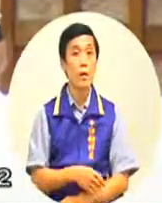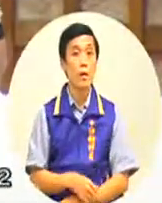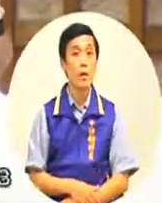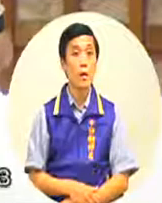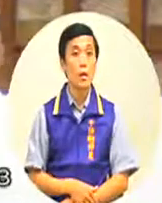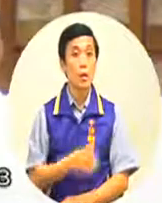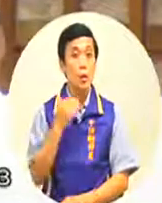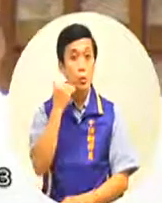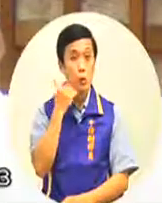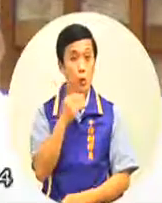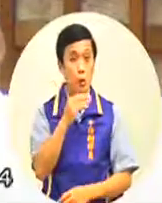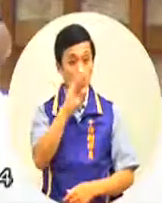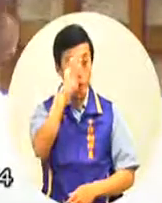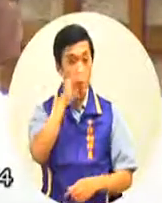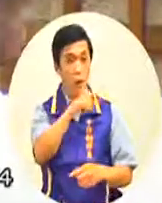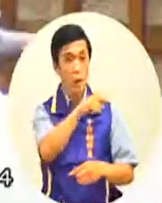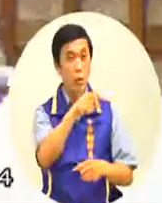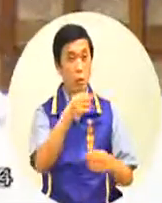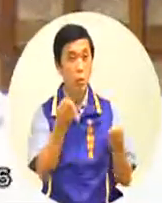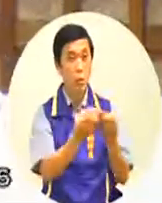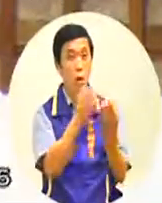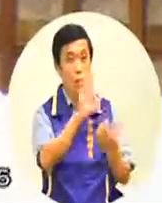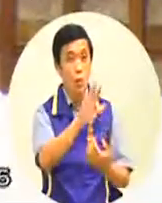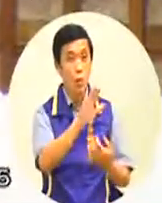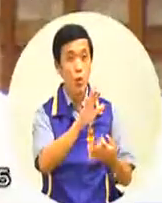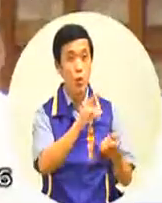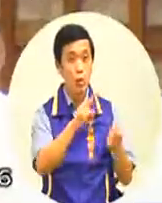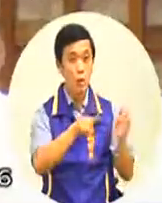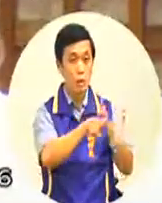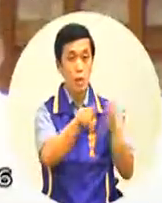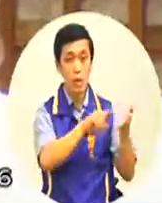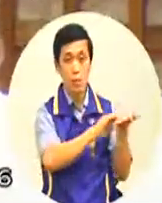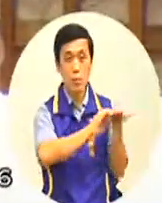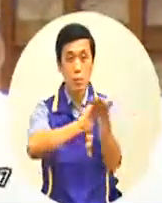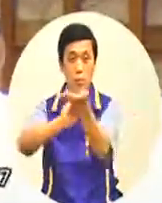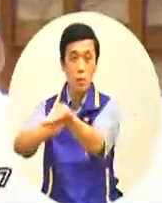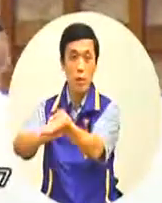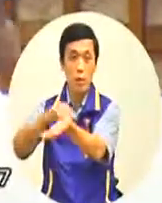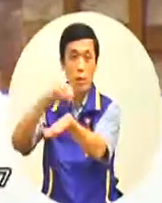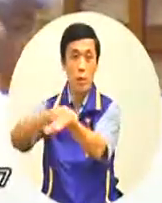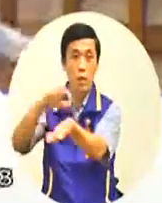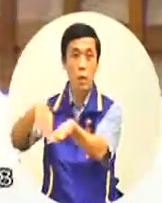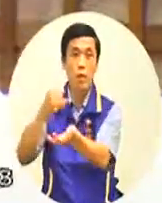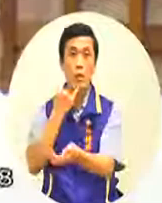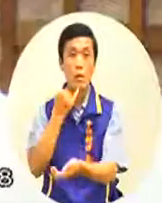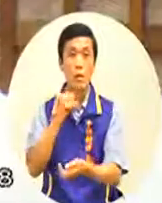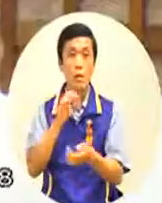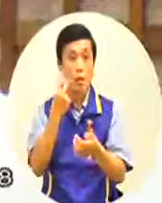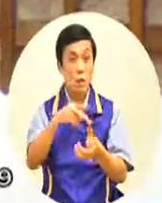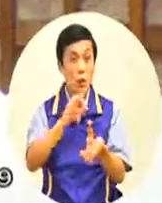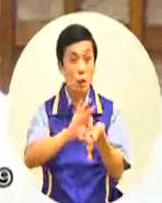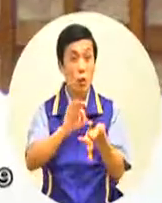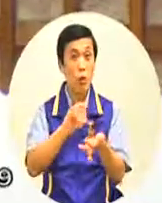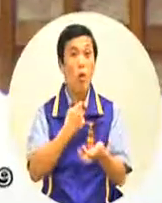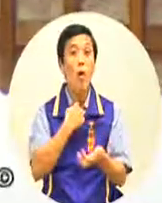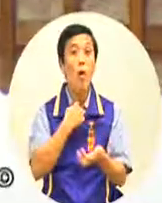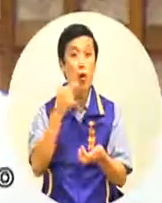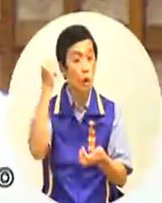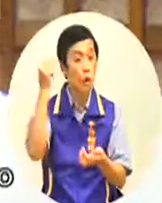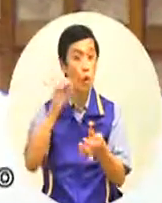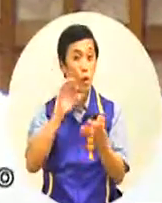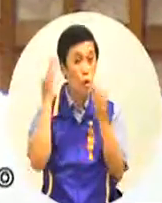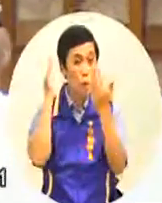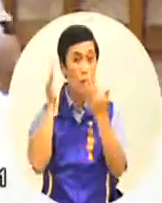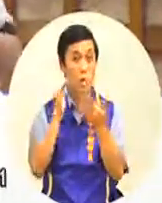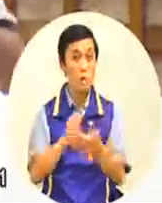拿环境问题嘛吼，一大部分问题就送病院就好啊。 有 再个用这个喉头镜， 这个一定都是急救用的。